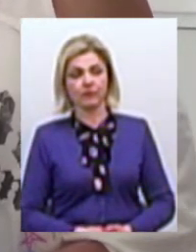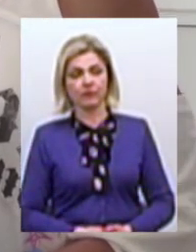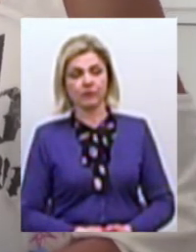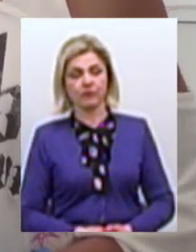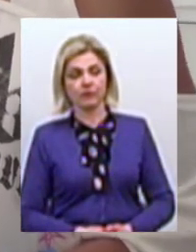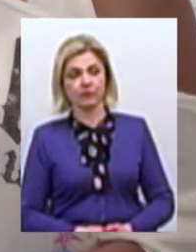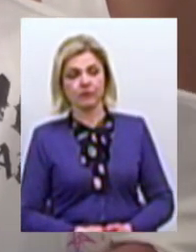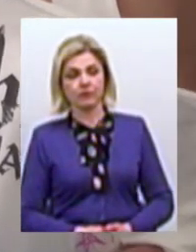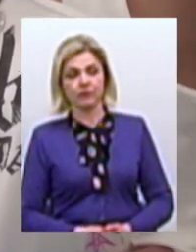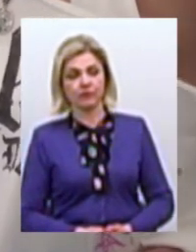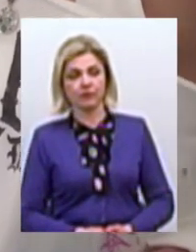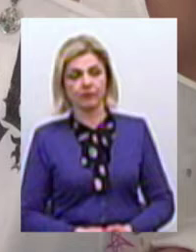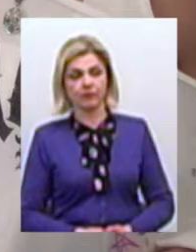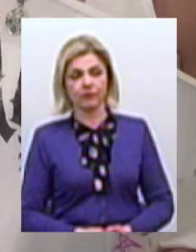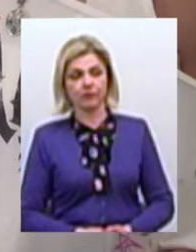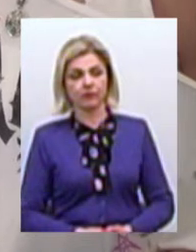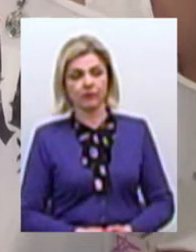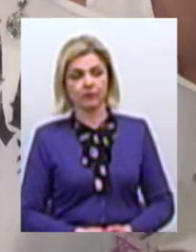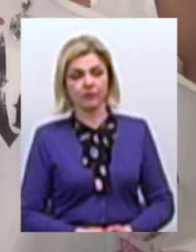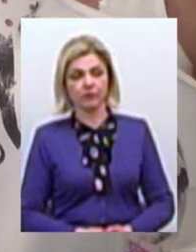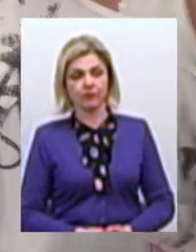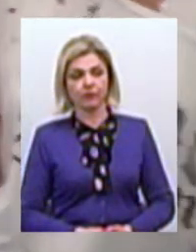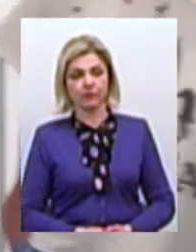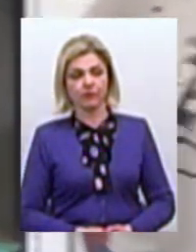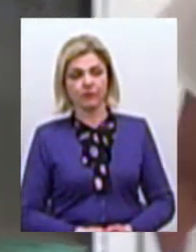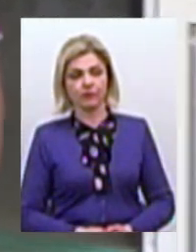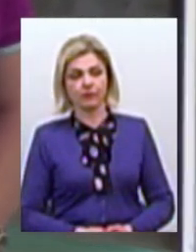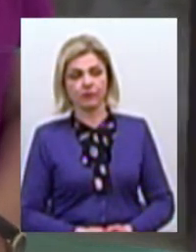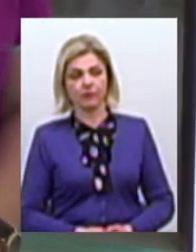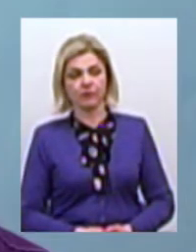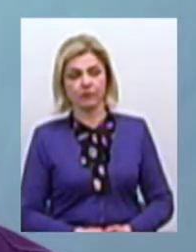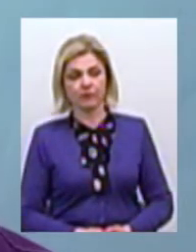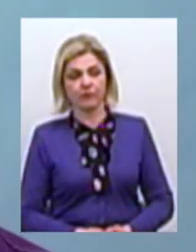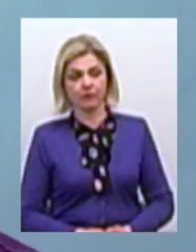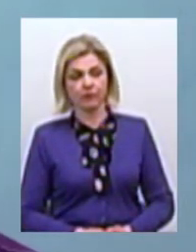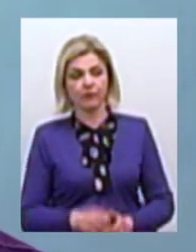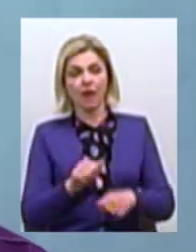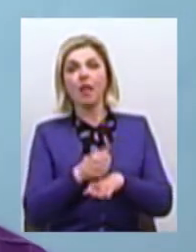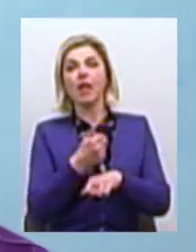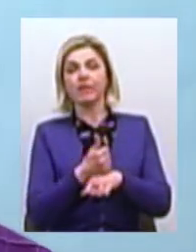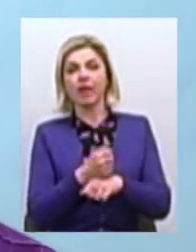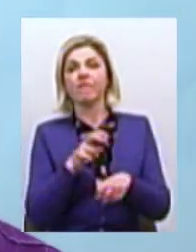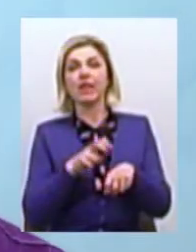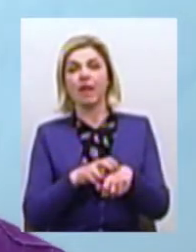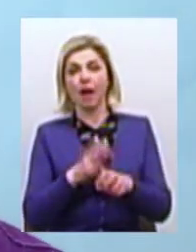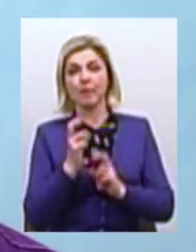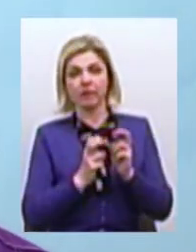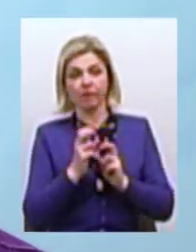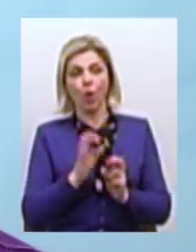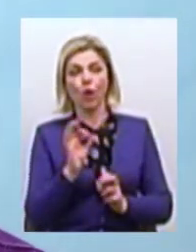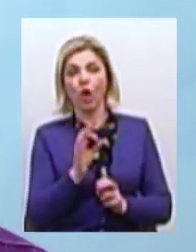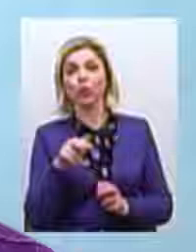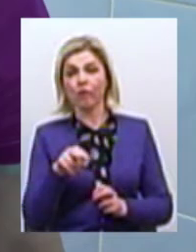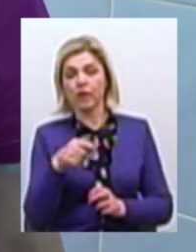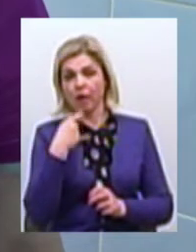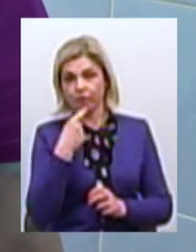буде евтаназія, люди просто не хочуть в цьому участвувати. Головний ветеринар підприємства Олександра Логвінова